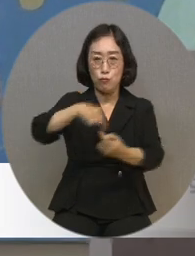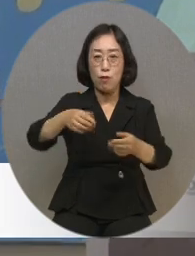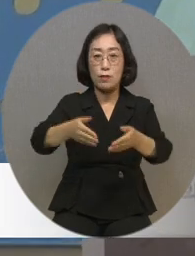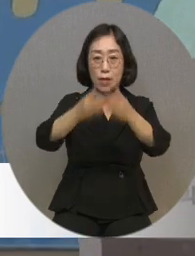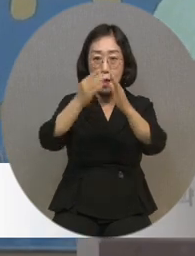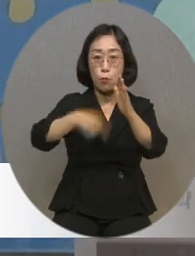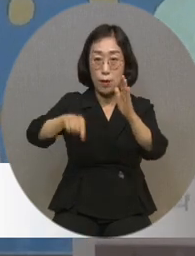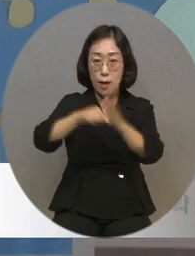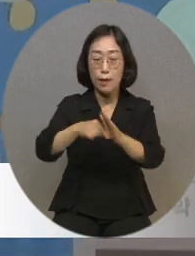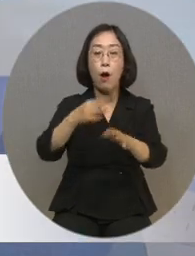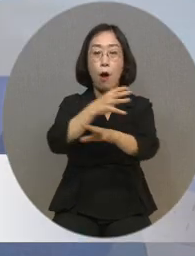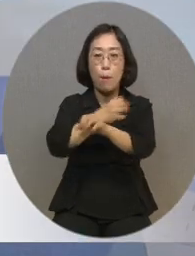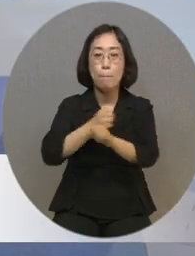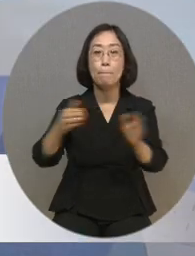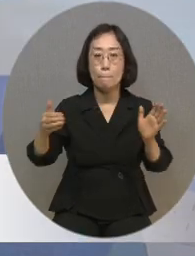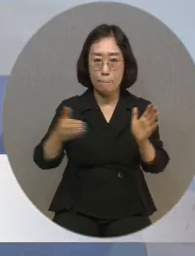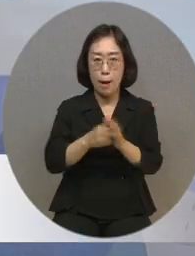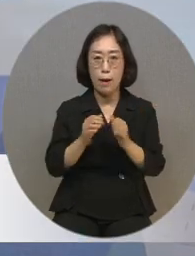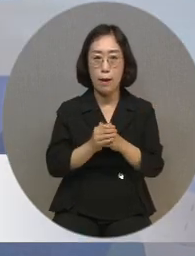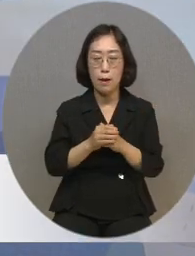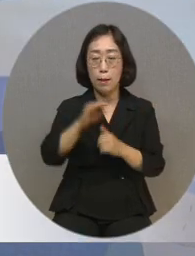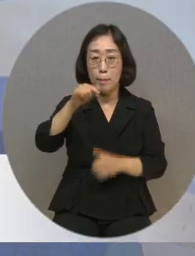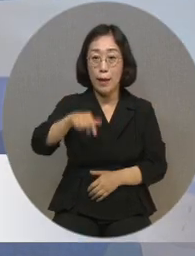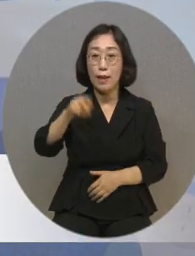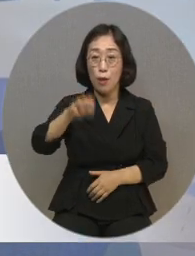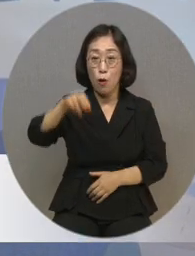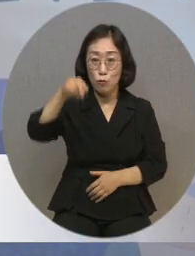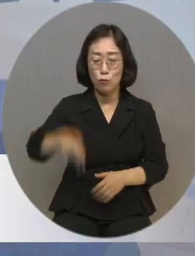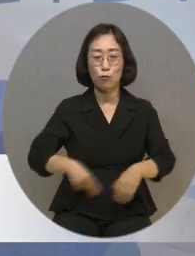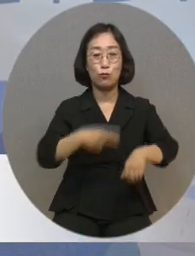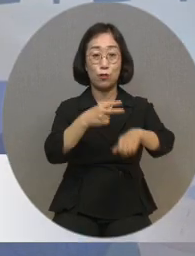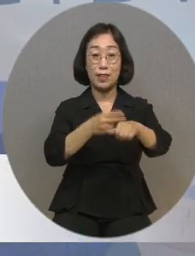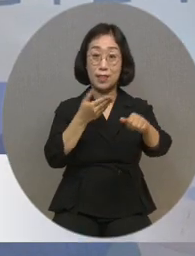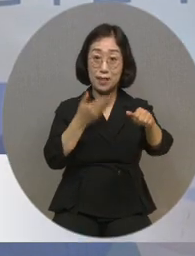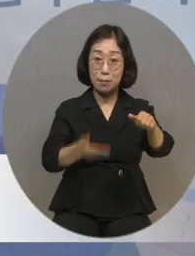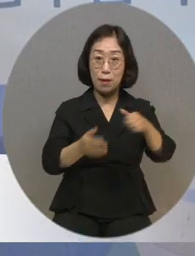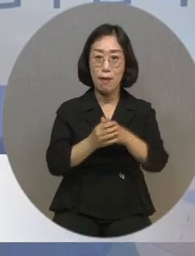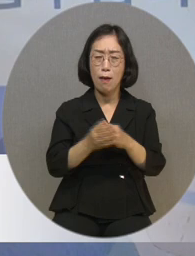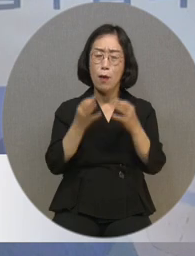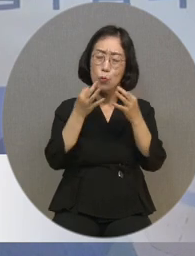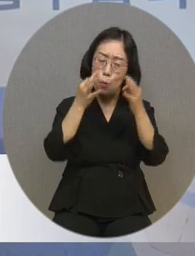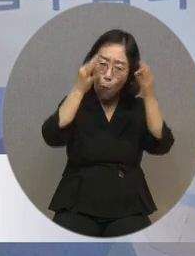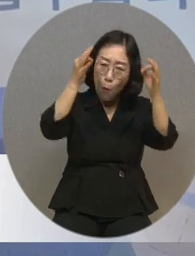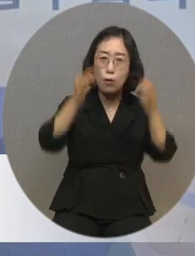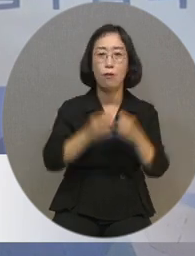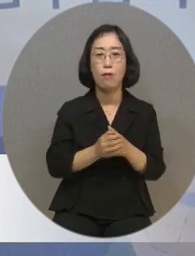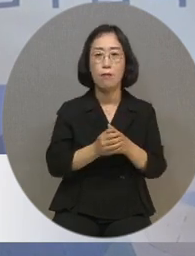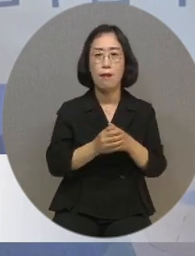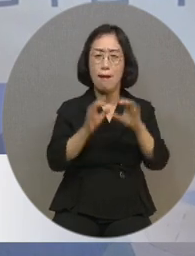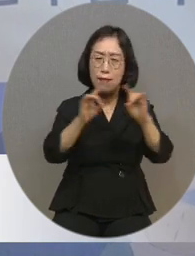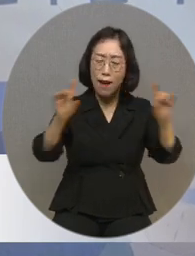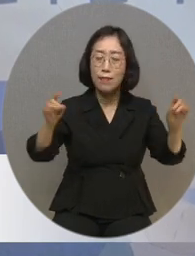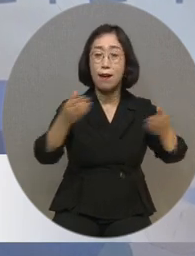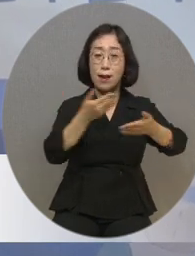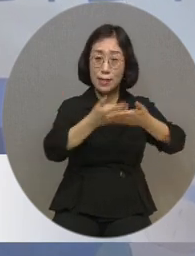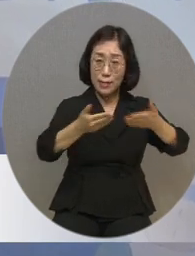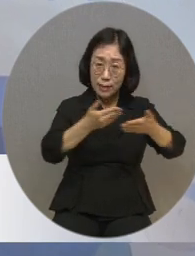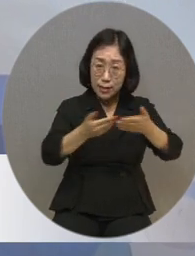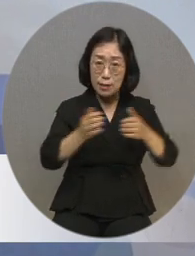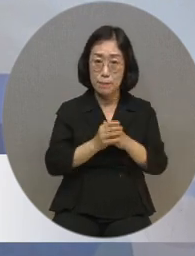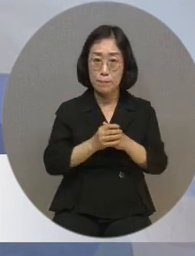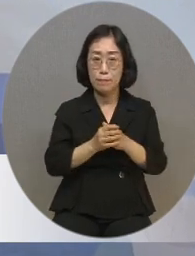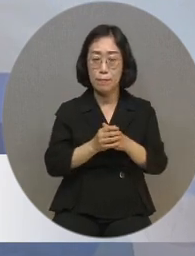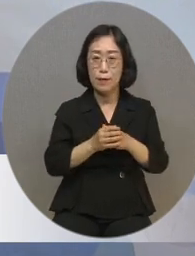업무 협약을 체결했습니다. 백영수 선생님의 그 정성이 담긴 이 작품들이